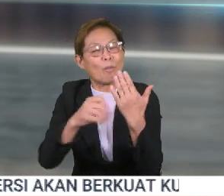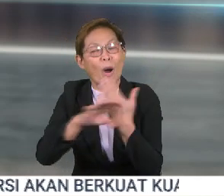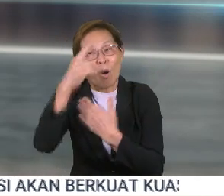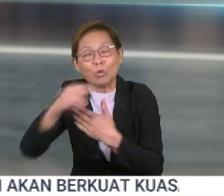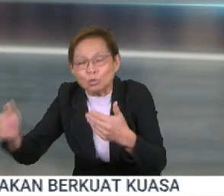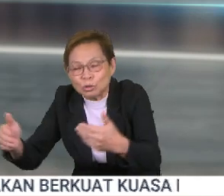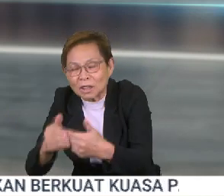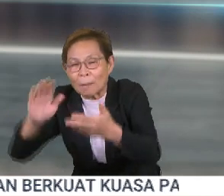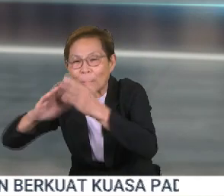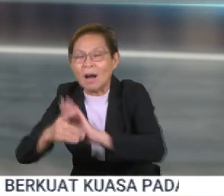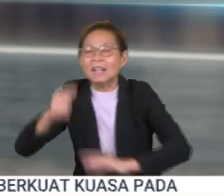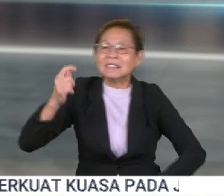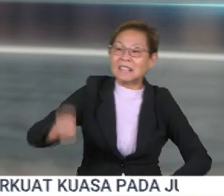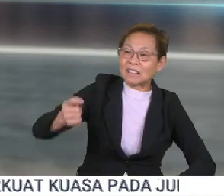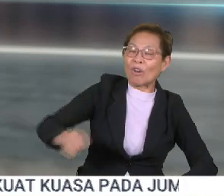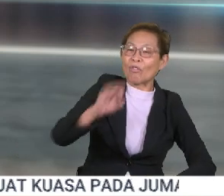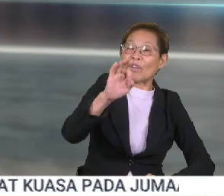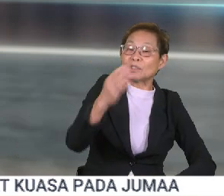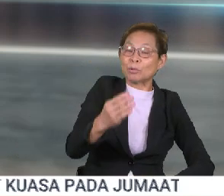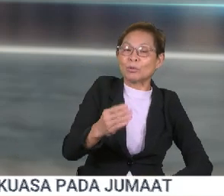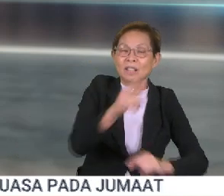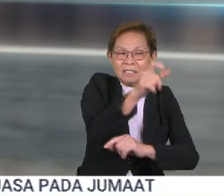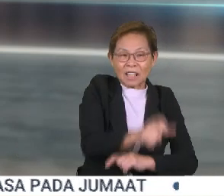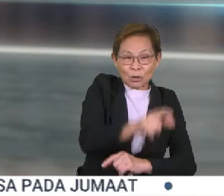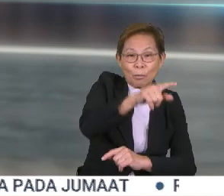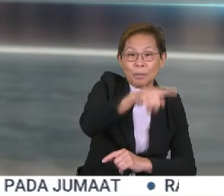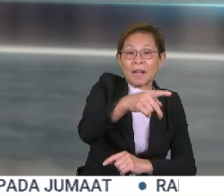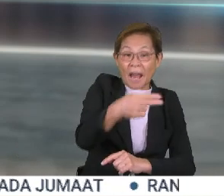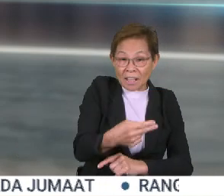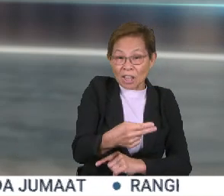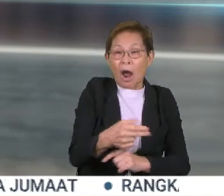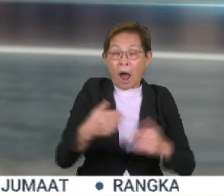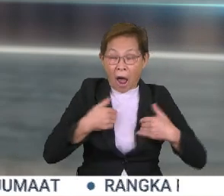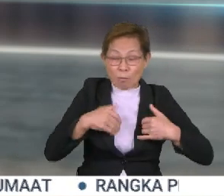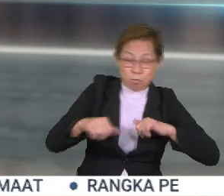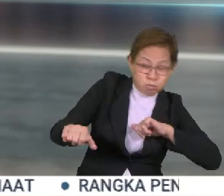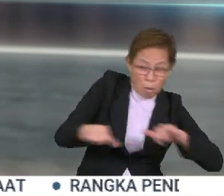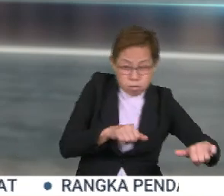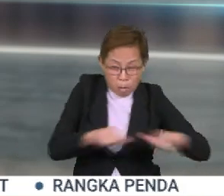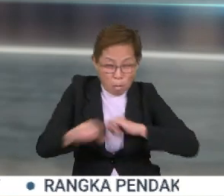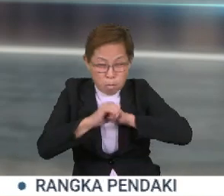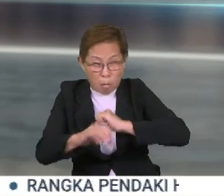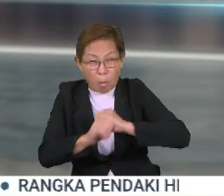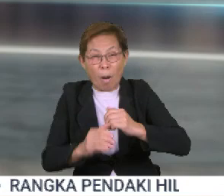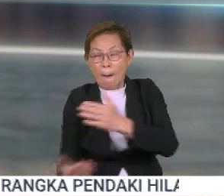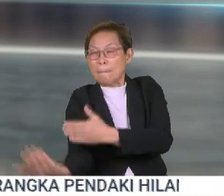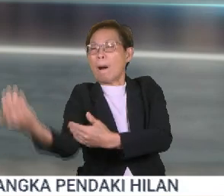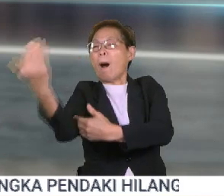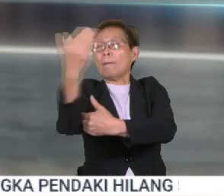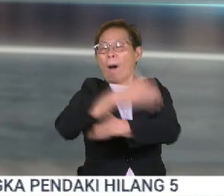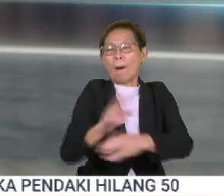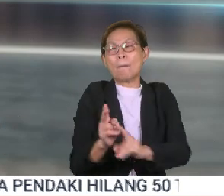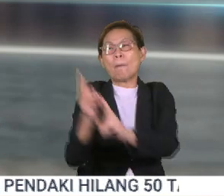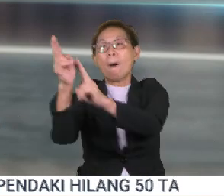masyarakat accounting dan Facebook calon-calon paketan harapan terus rancak dengan rangkuman activity Champion sepanjang hari yang dimuat naik ke